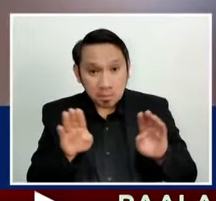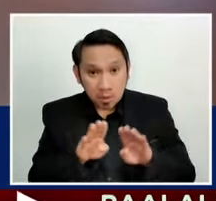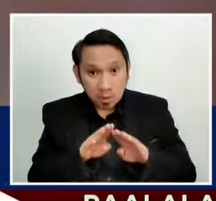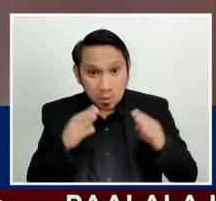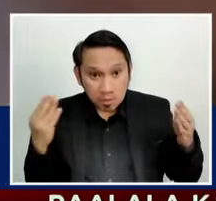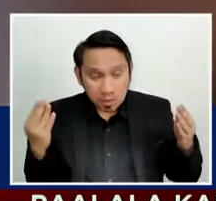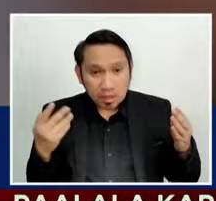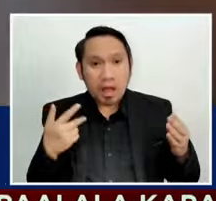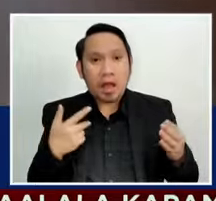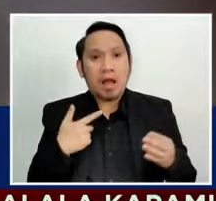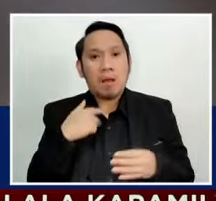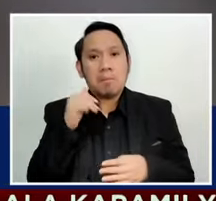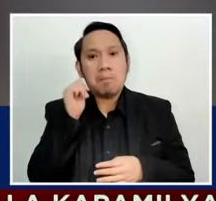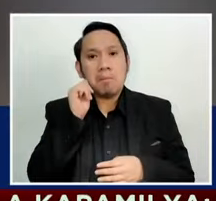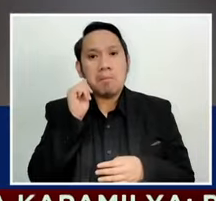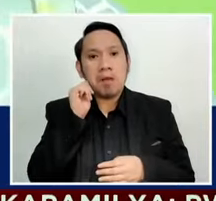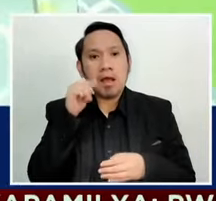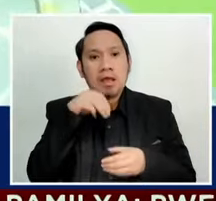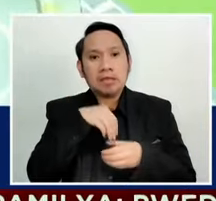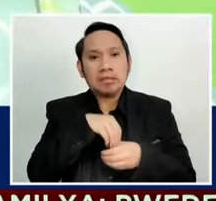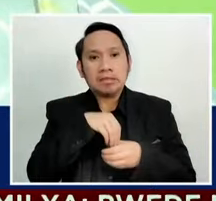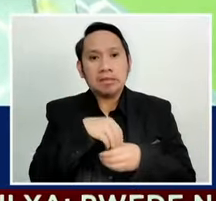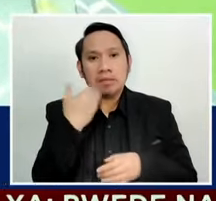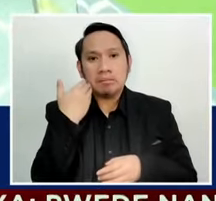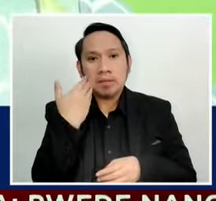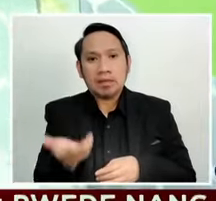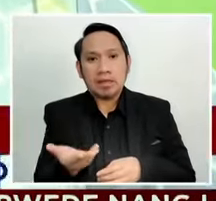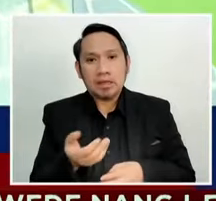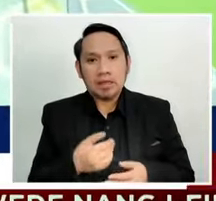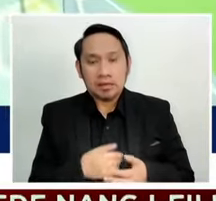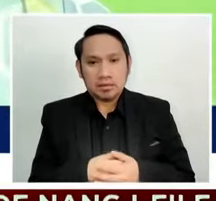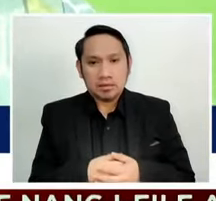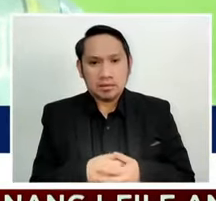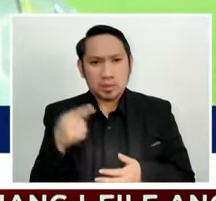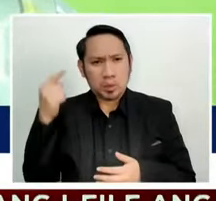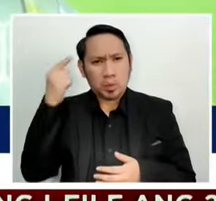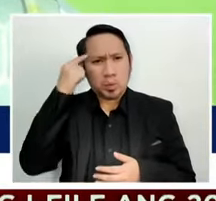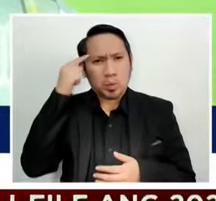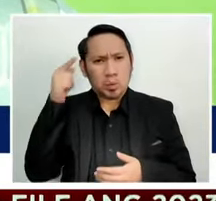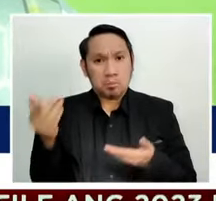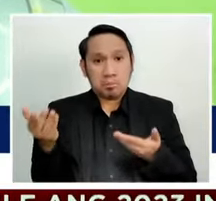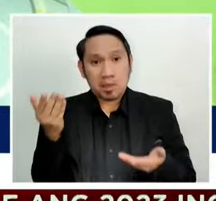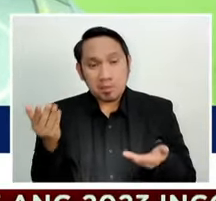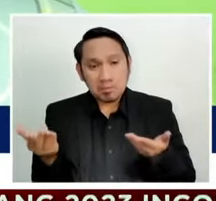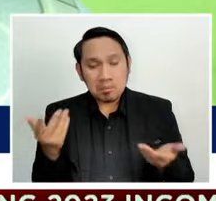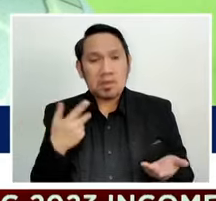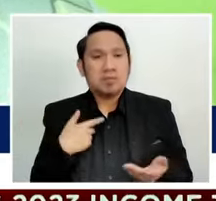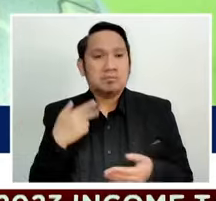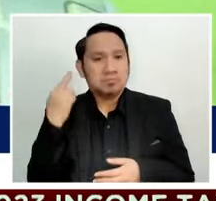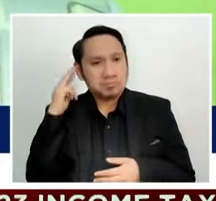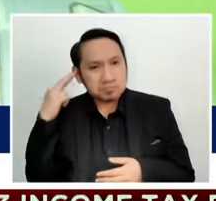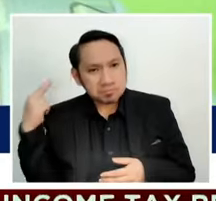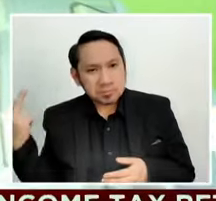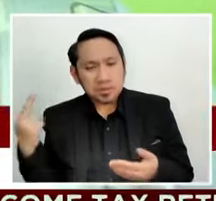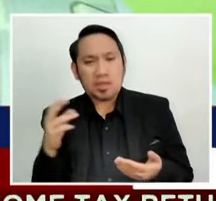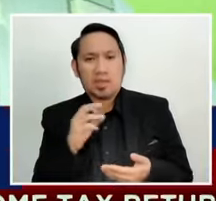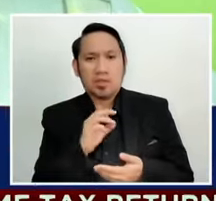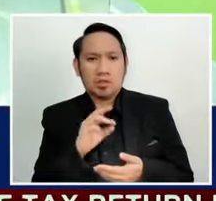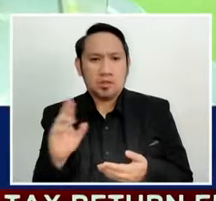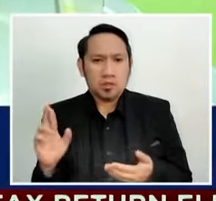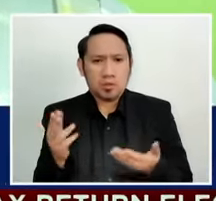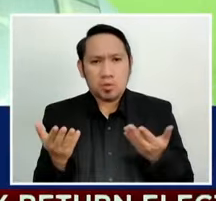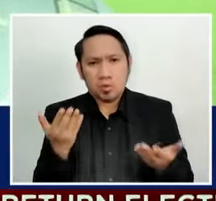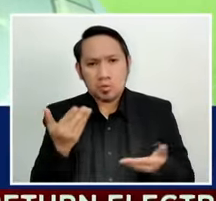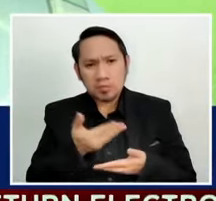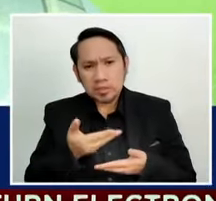bangkay pala na isang babae ang laman. Akala niya po parcel. Iniisip niya baka raw radyo, ano, kaya binuhat niya dahil mabigat daw.